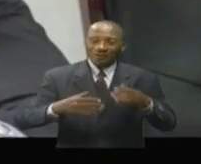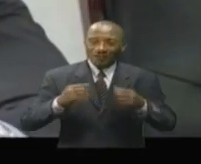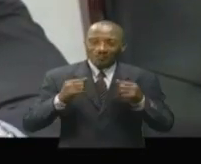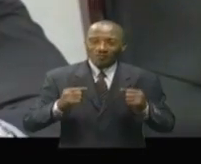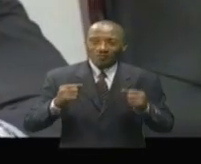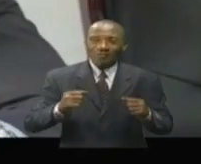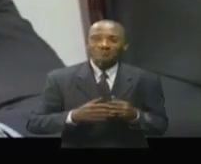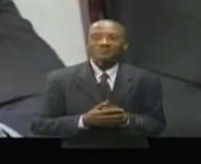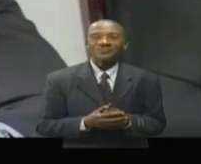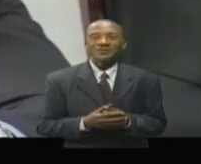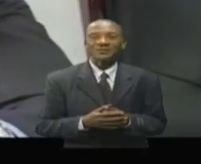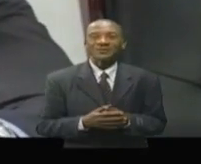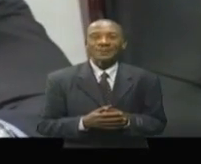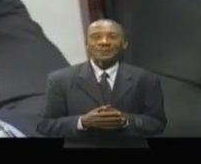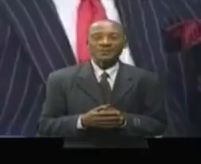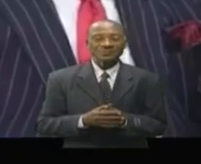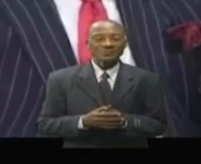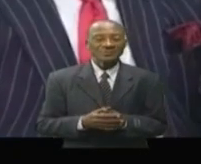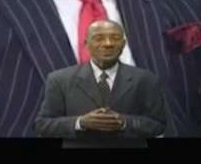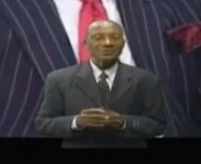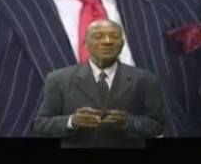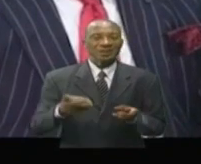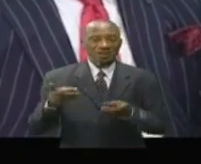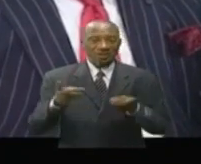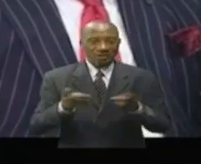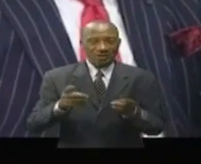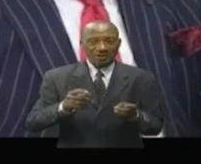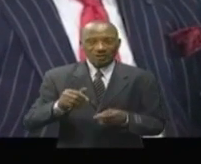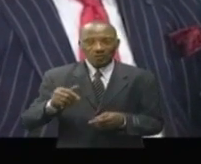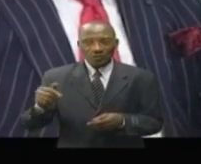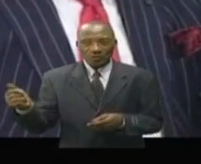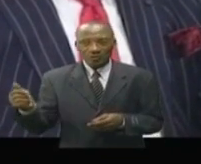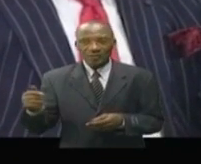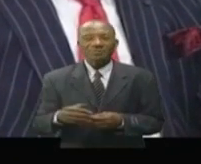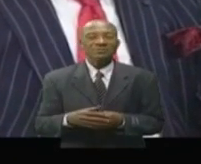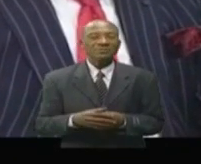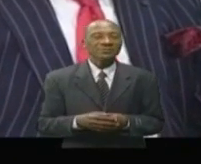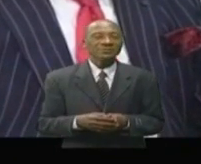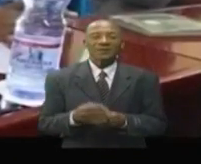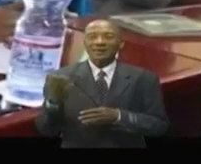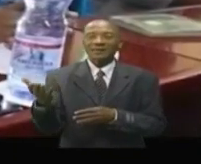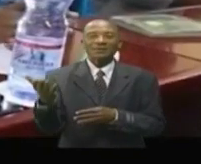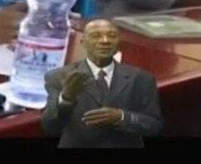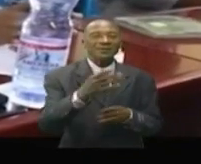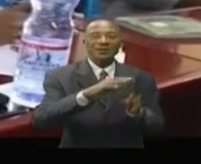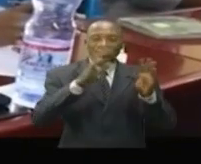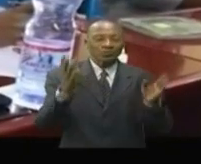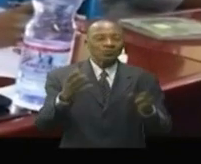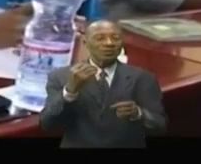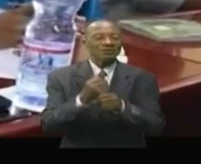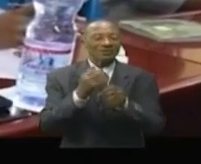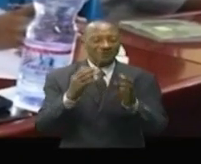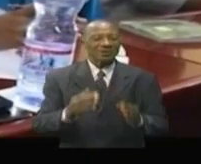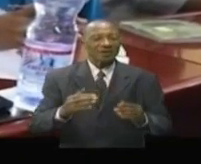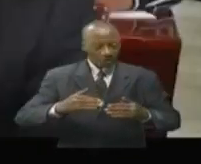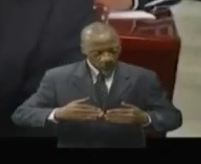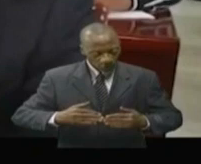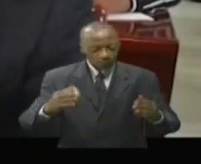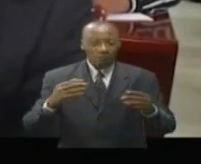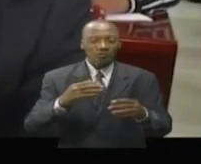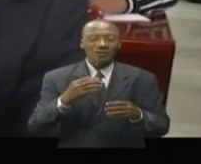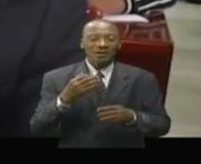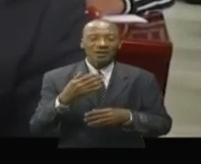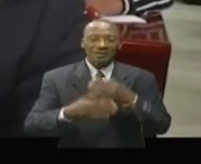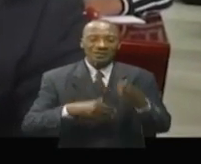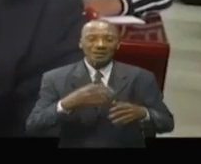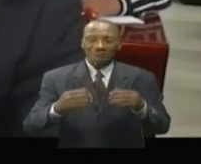directeur des ressources humaines à l'ANADEC a interpellé le cadre et agent à l'amour du travail, socle de toute réussite. Après